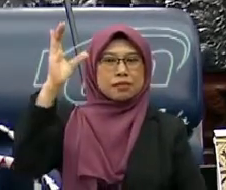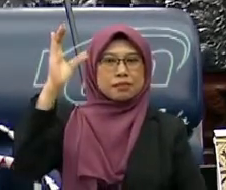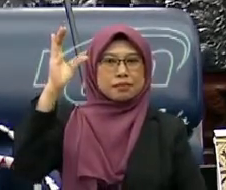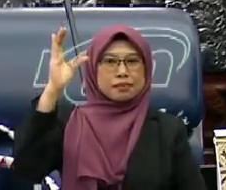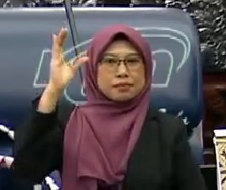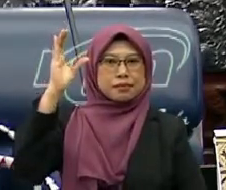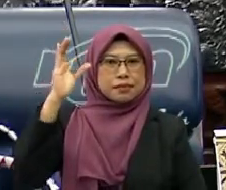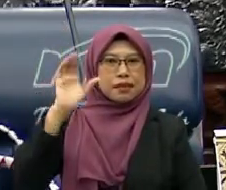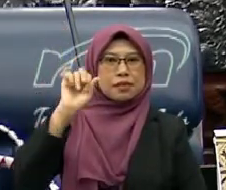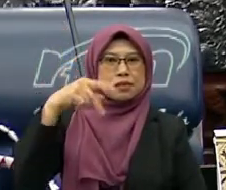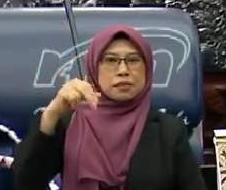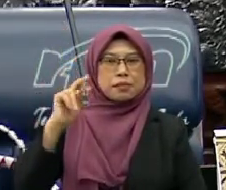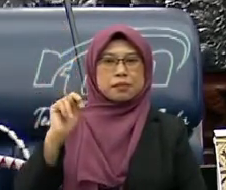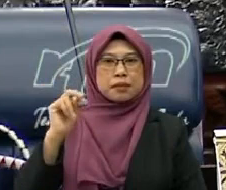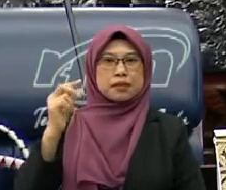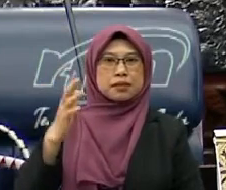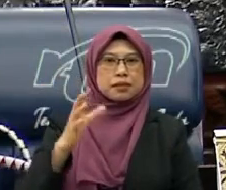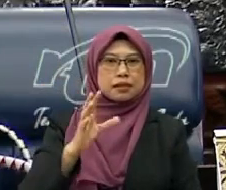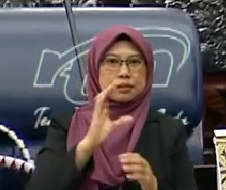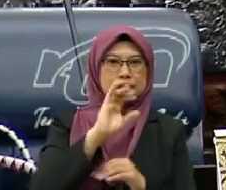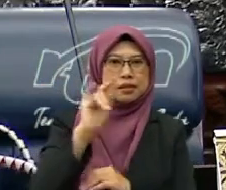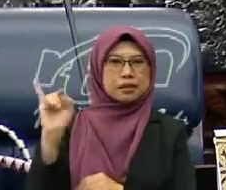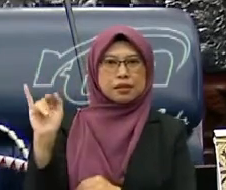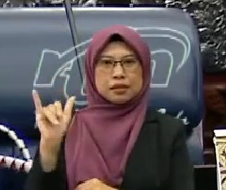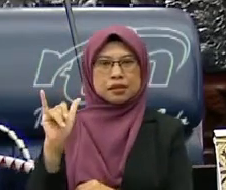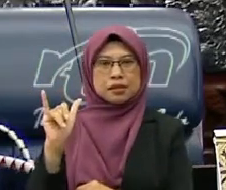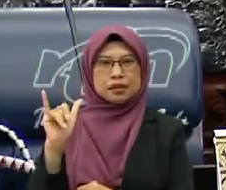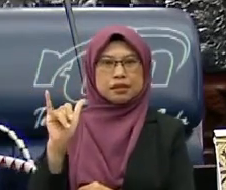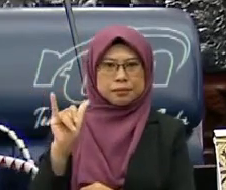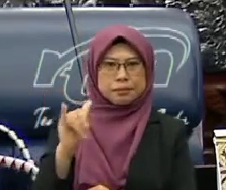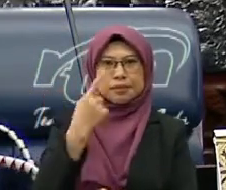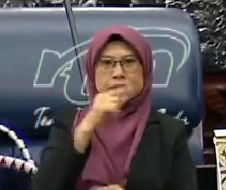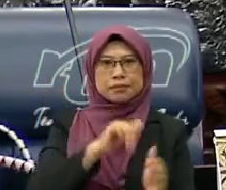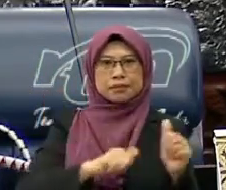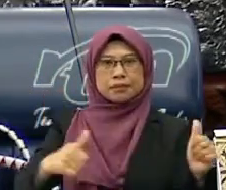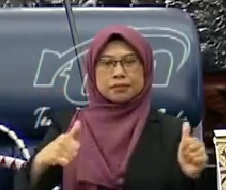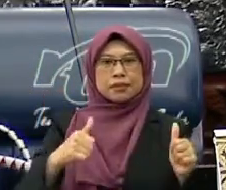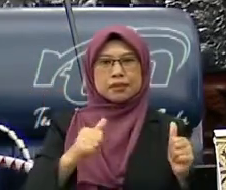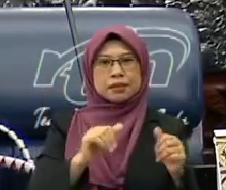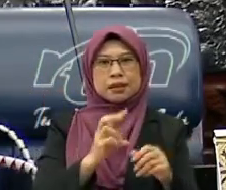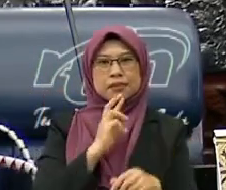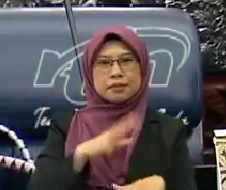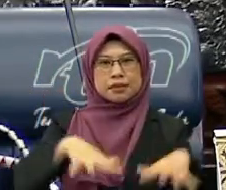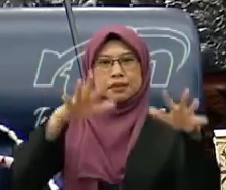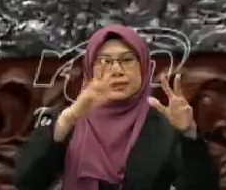spancity untuk elakan banci kilat di kawasan bandara